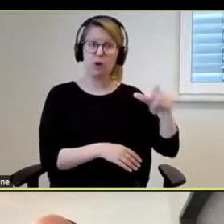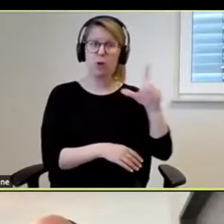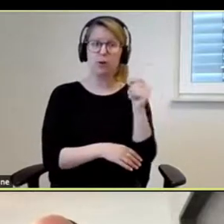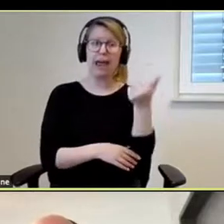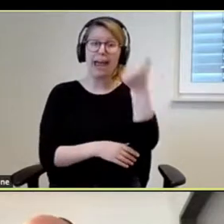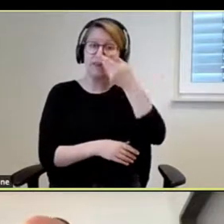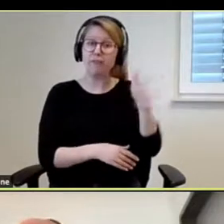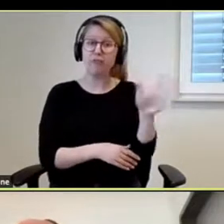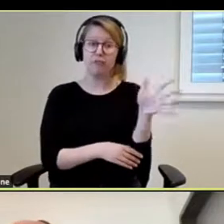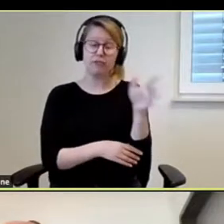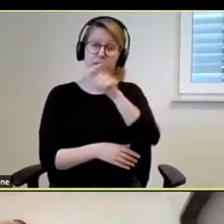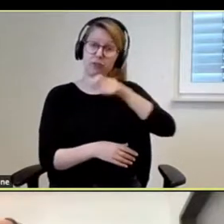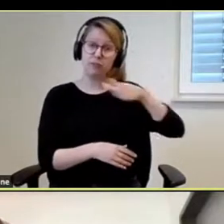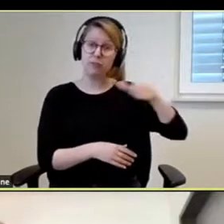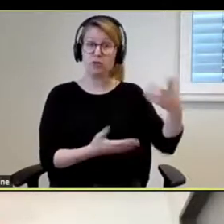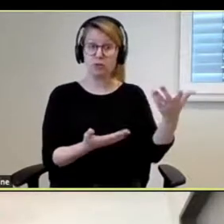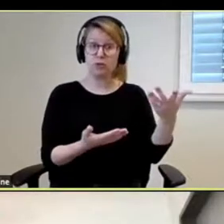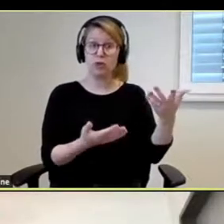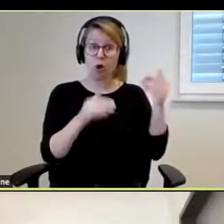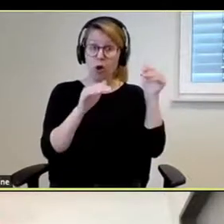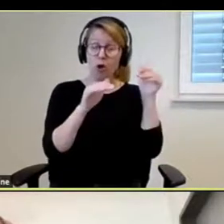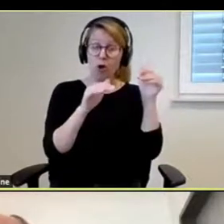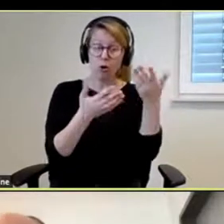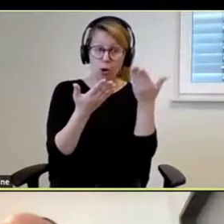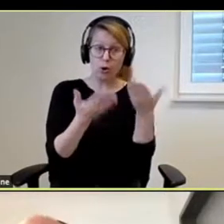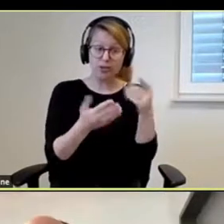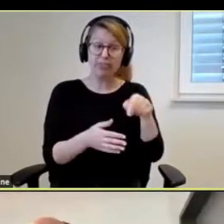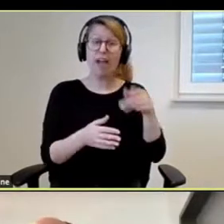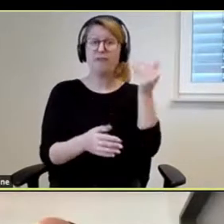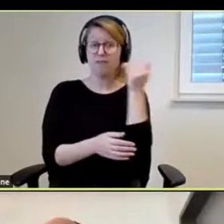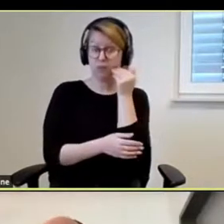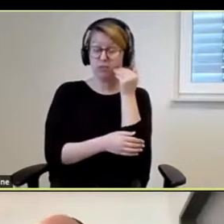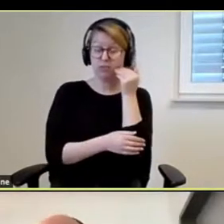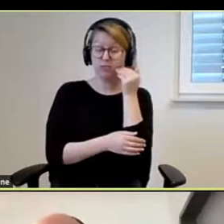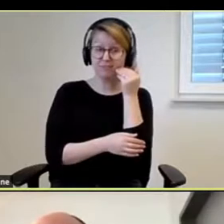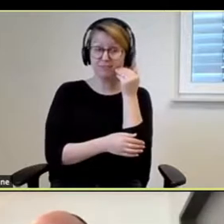den Leuten, die heute in der Europäischen Union wohnen.